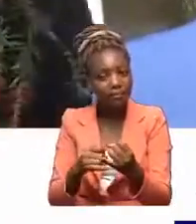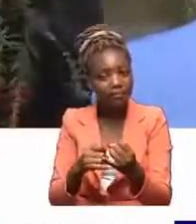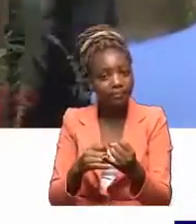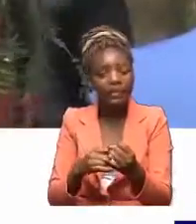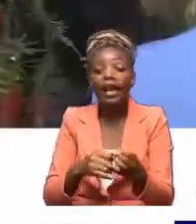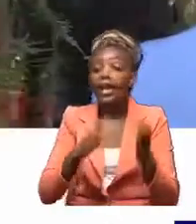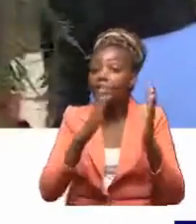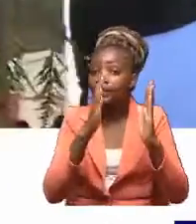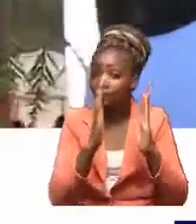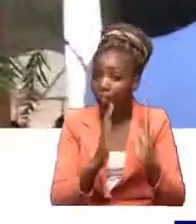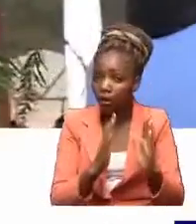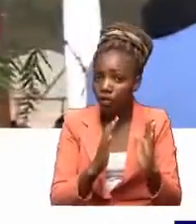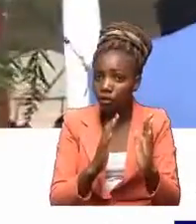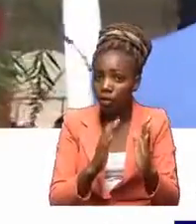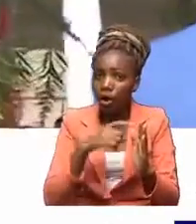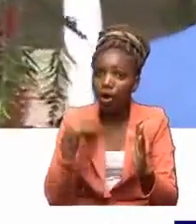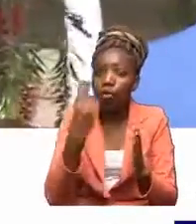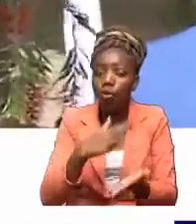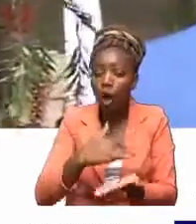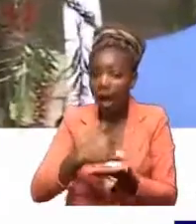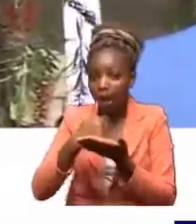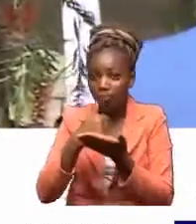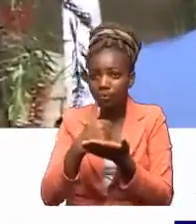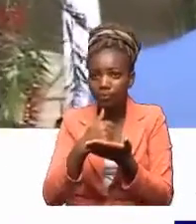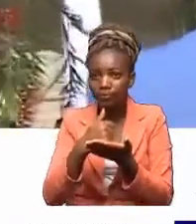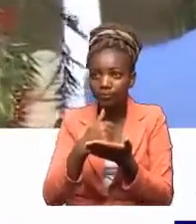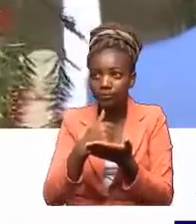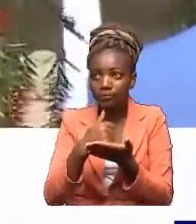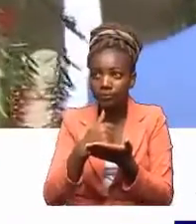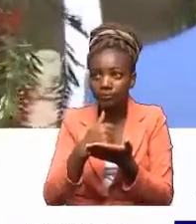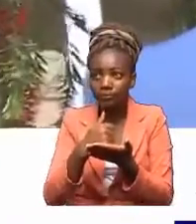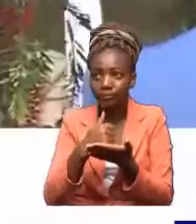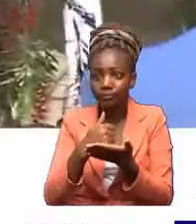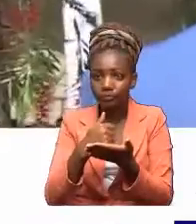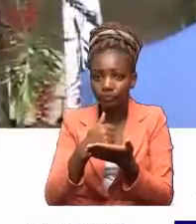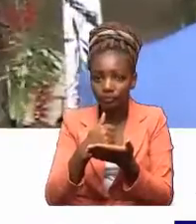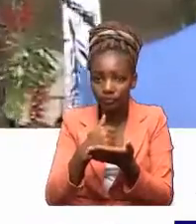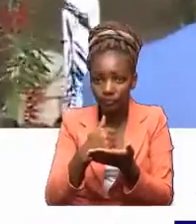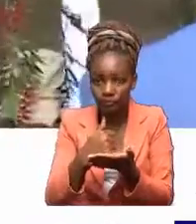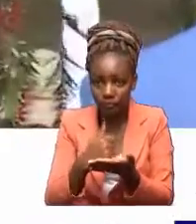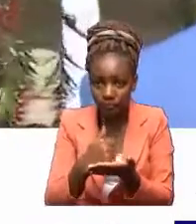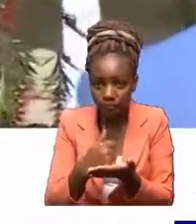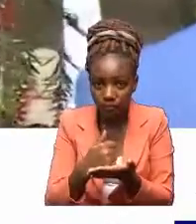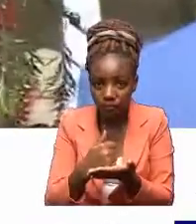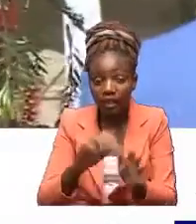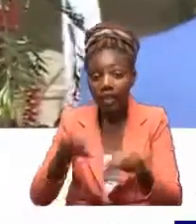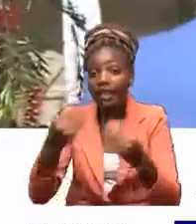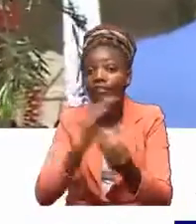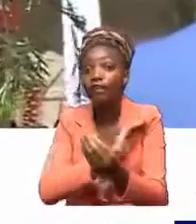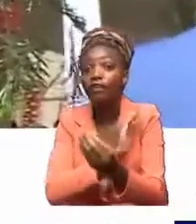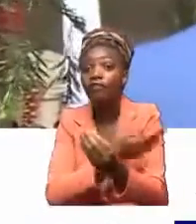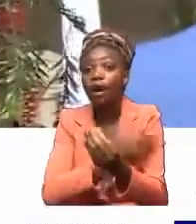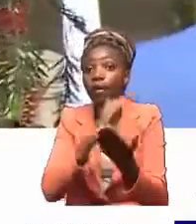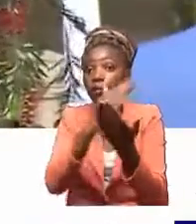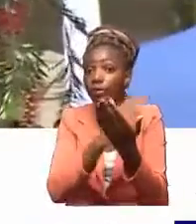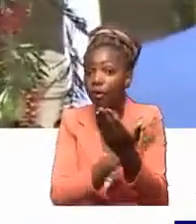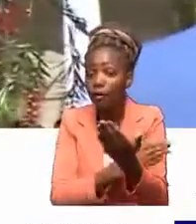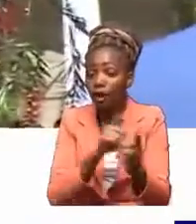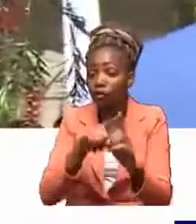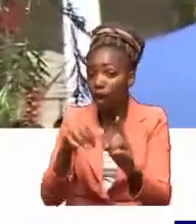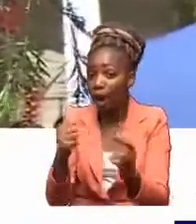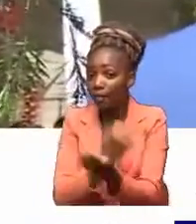ya wale watu ambaye walisaidia kucreate the handing over power from one presidency to another, which is a very key thing. Hiyo ndio kitu mzuri